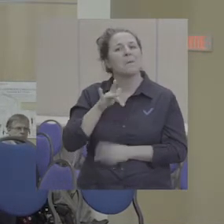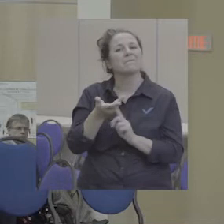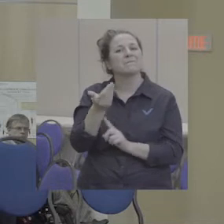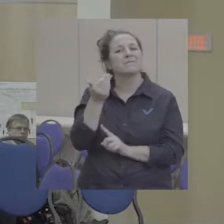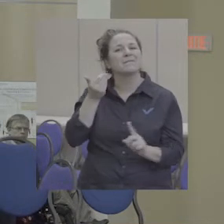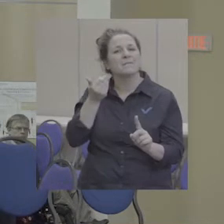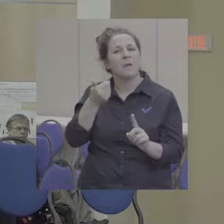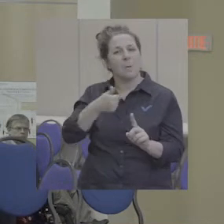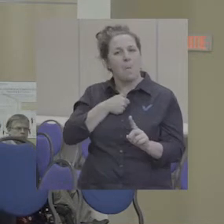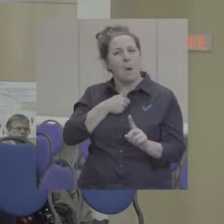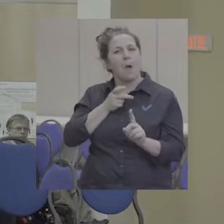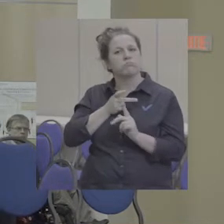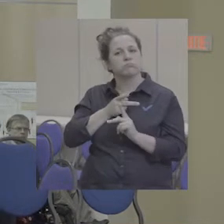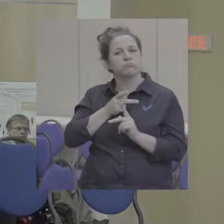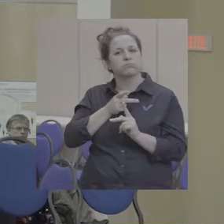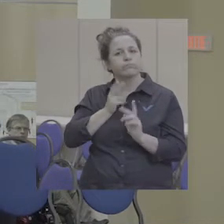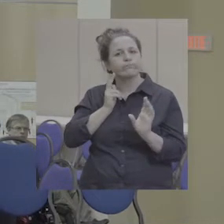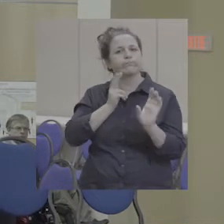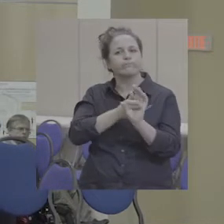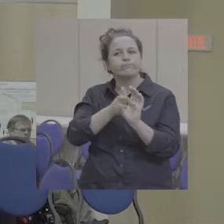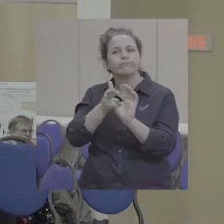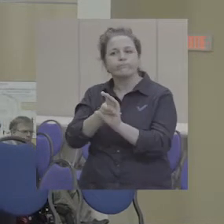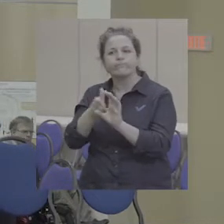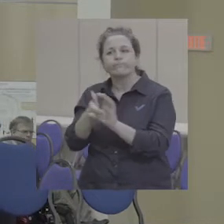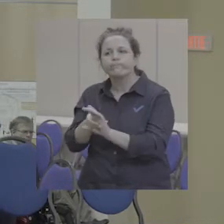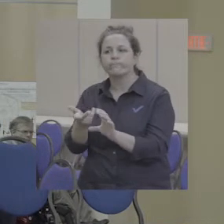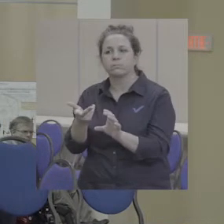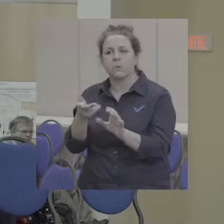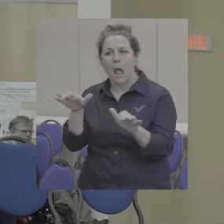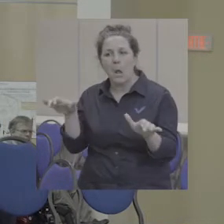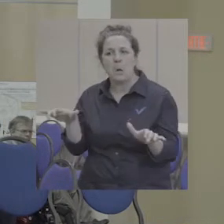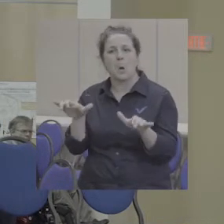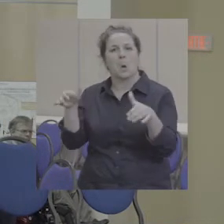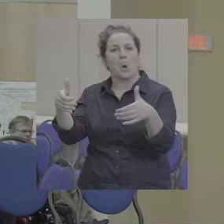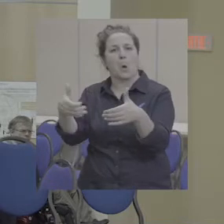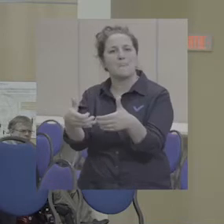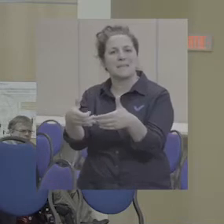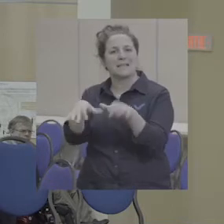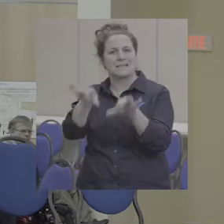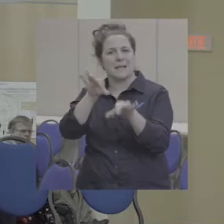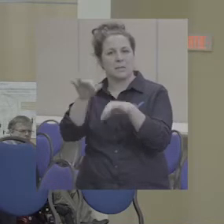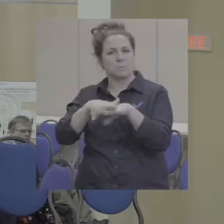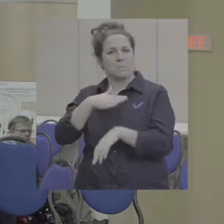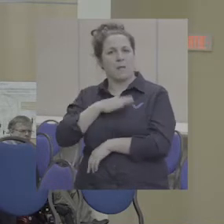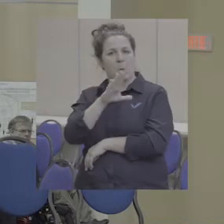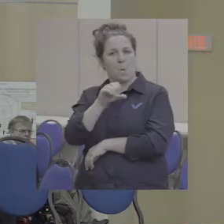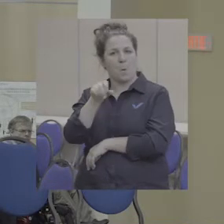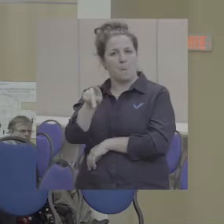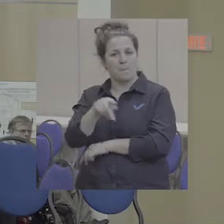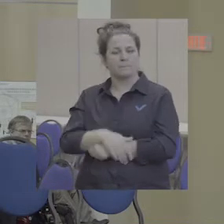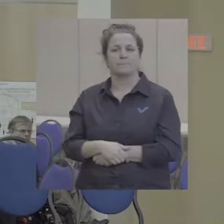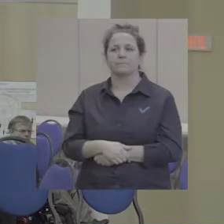moment-là, très actif dans le comité sélection de ma coopérative. Alors, on disait tout le